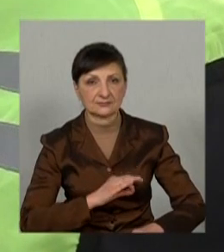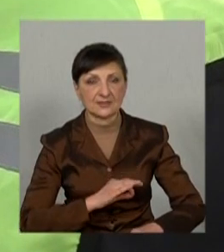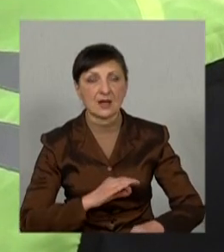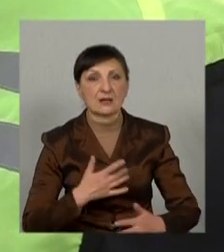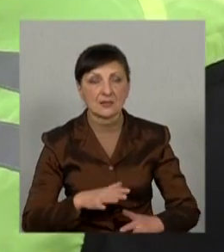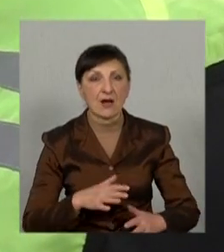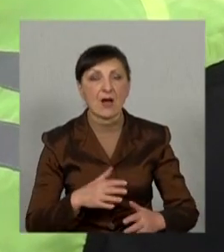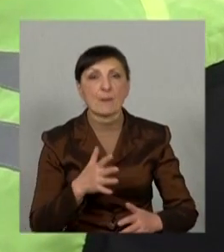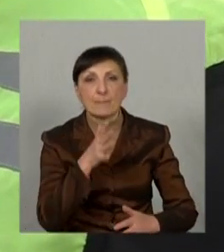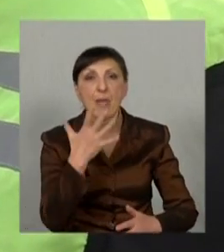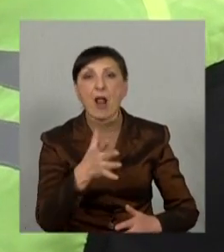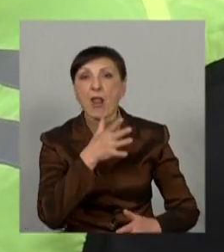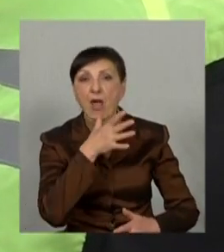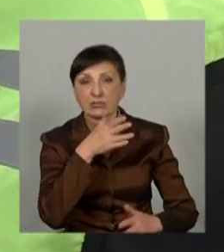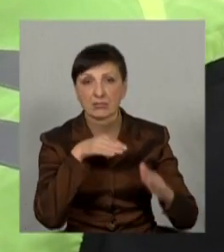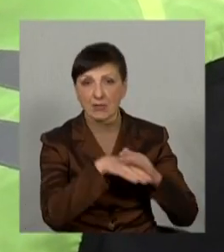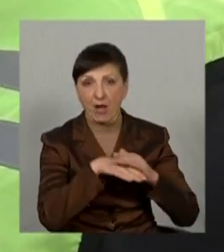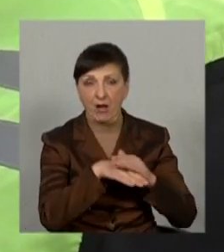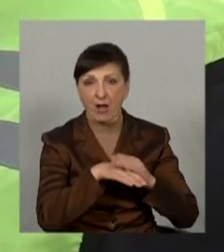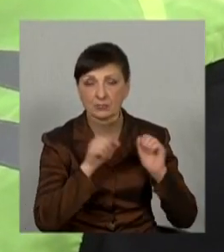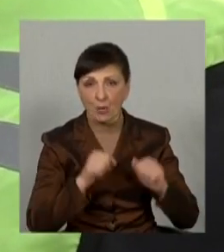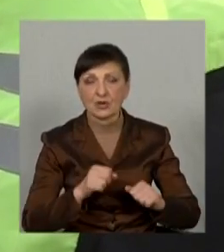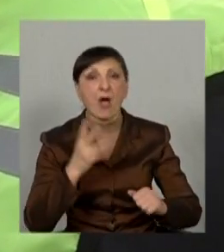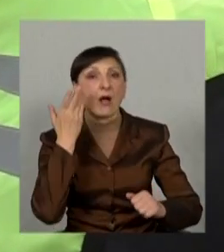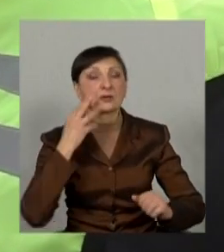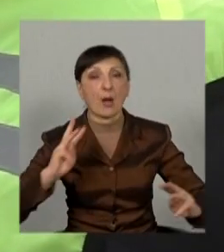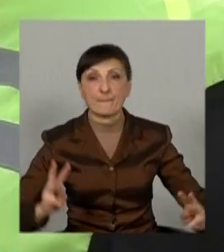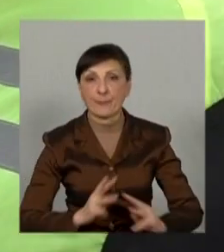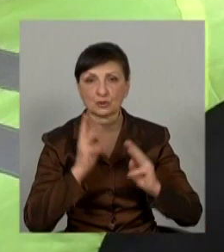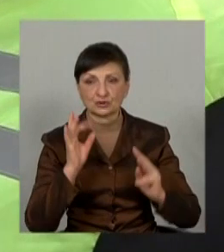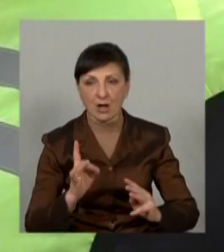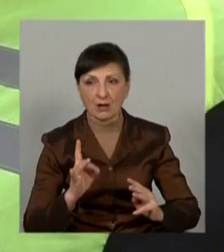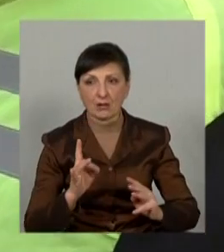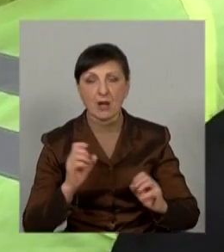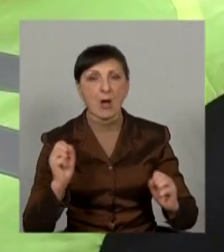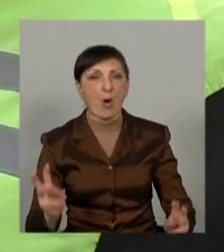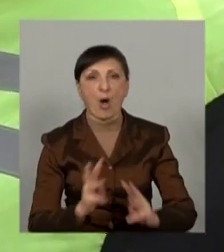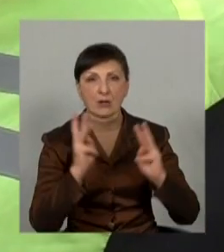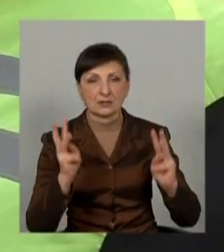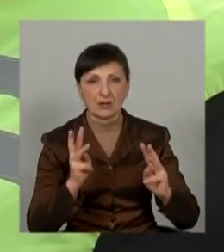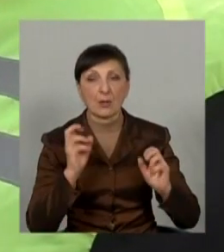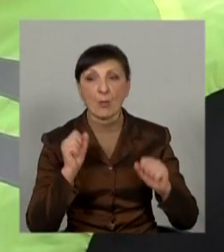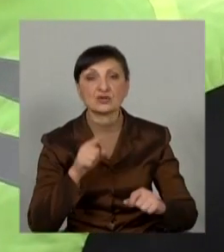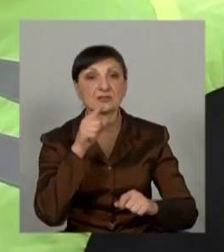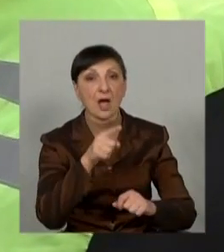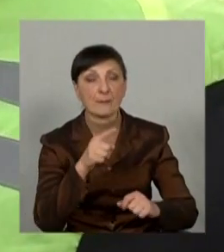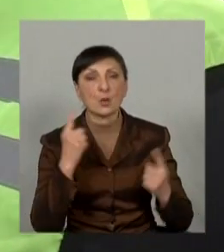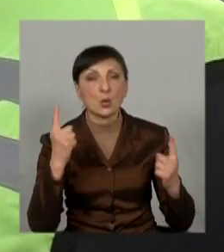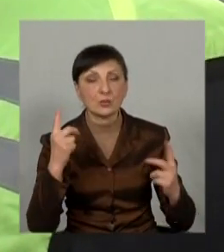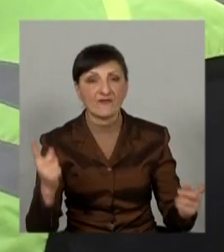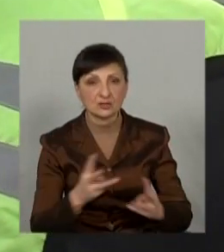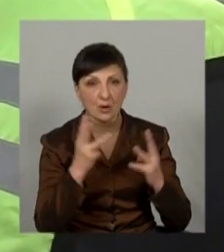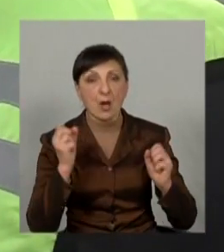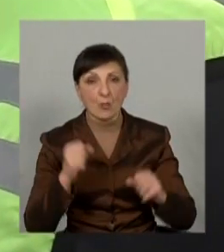Перезаряжать не надо, 5 лет хранится оно. При пожаре, допустим, огненное какое-то помещение будет, если там крупное возгорание,